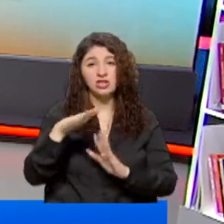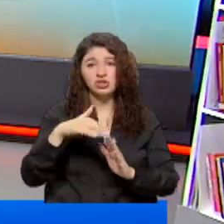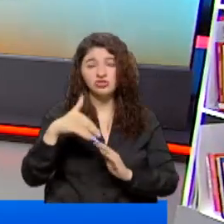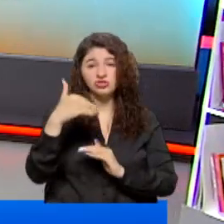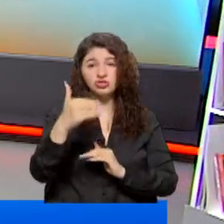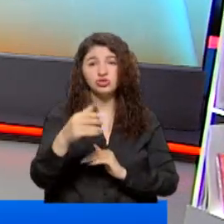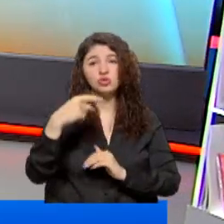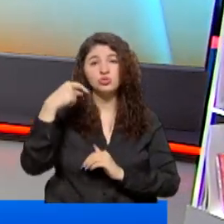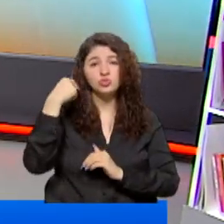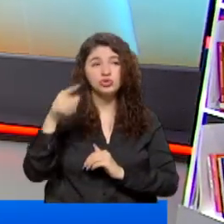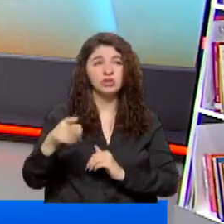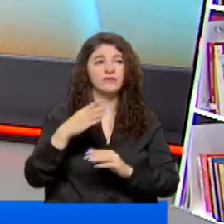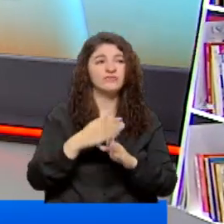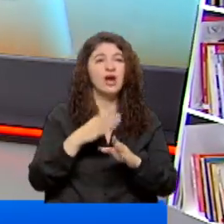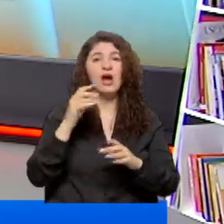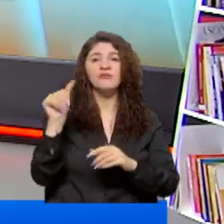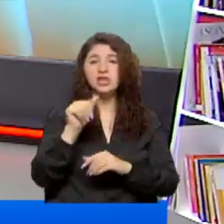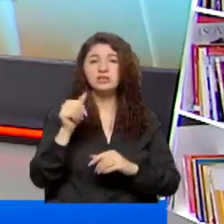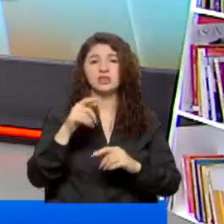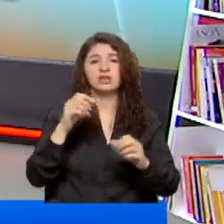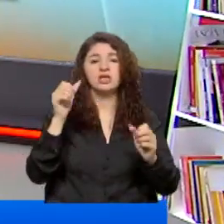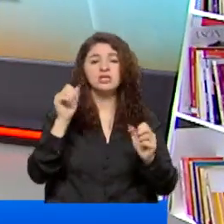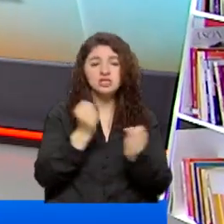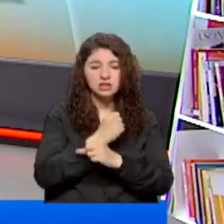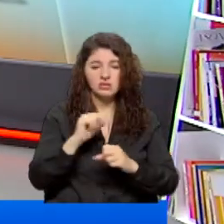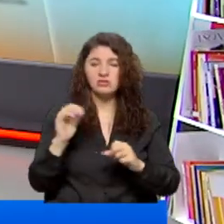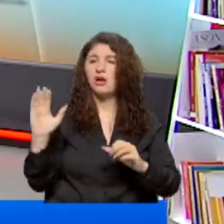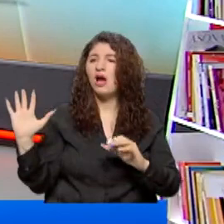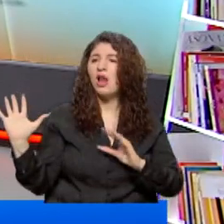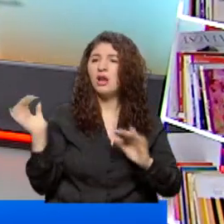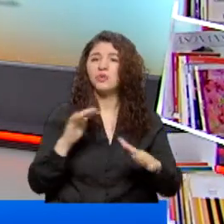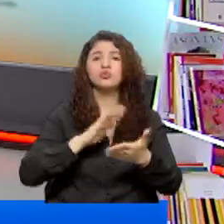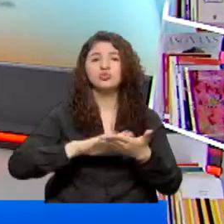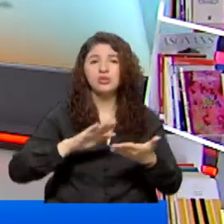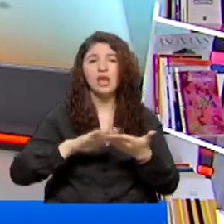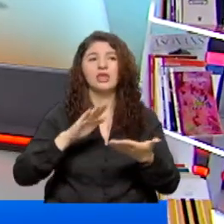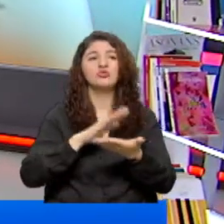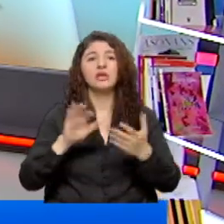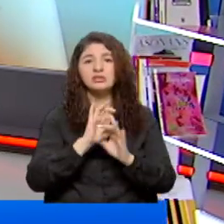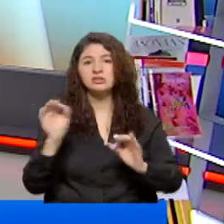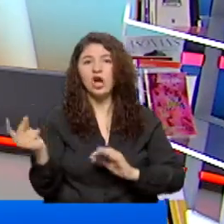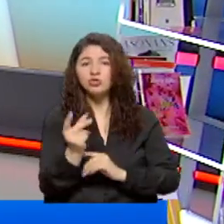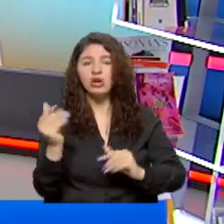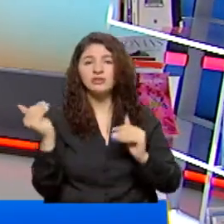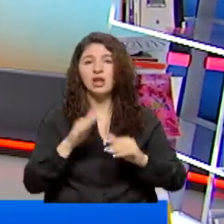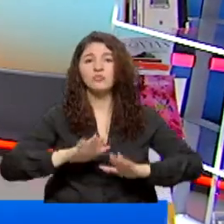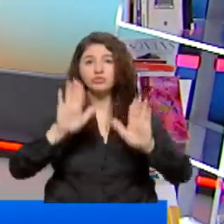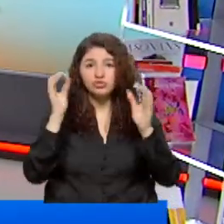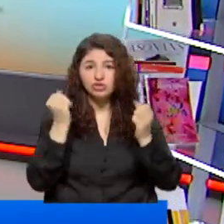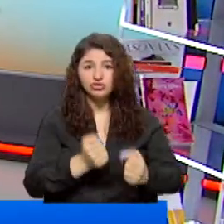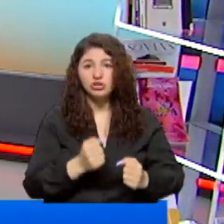dışında Suriye'den Afganistan'dan Irak'tan farklı yerlerden gelen düzenli düzensiz göç mülteciler